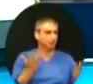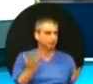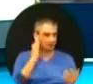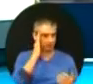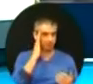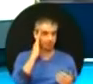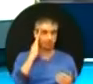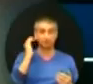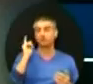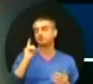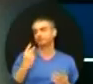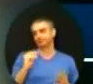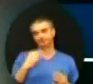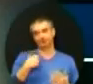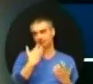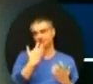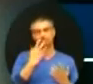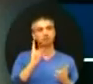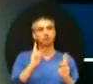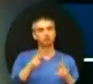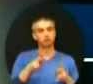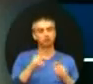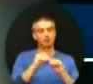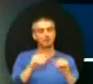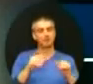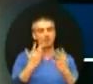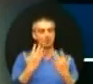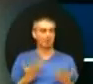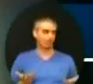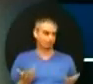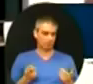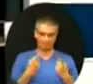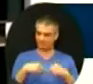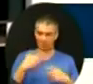אני אסביר. יש, תראה, יש מגבלת כמות. הרי